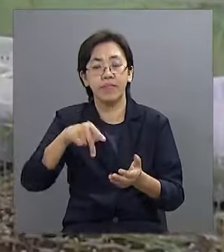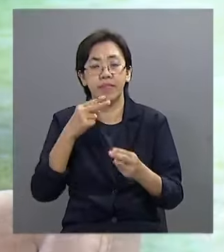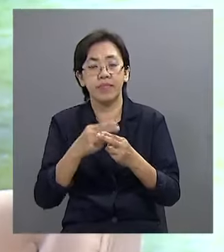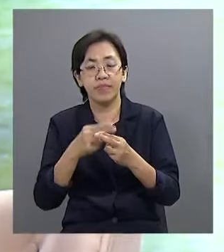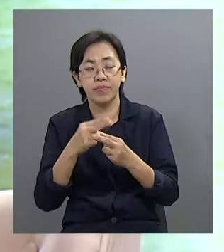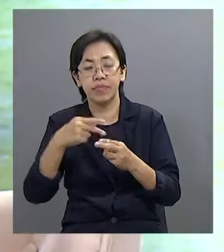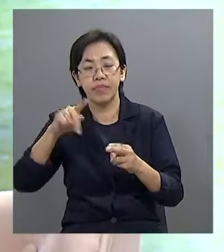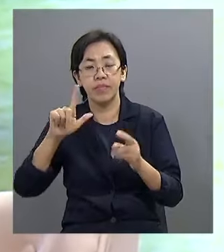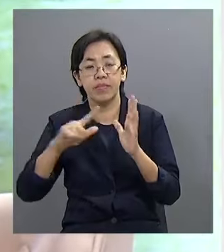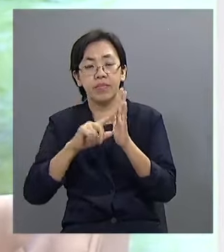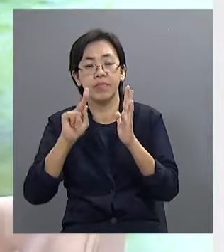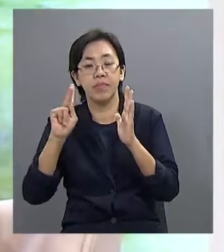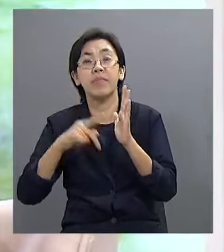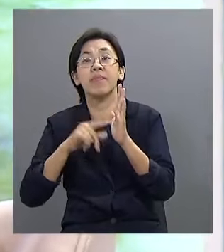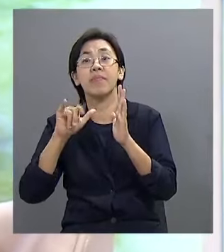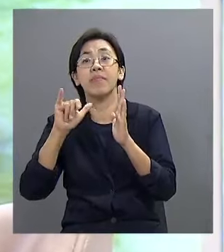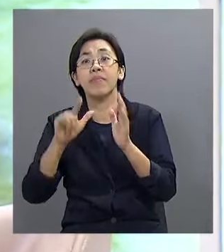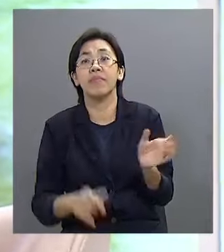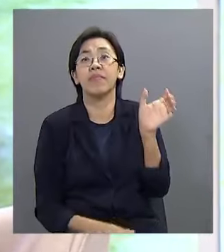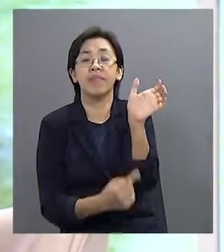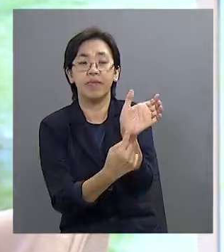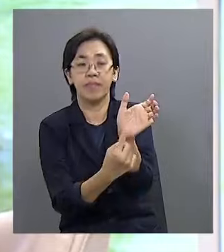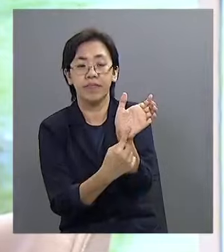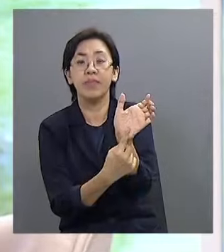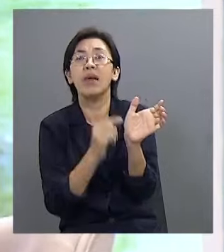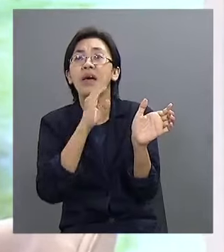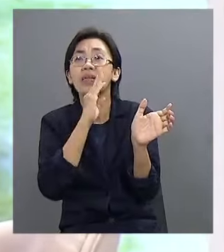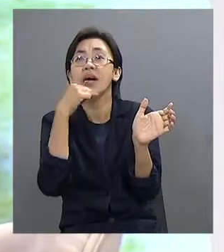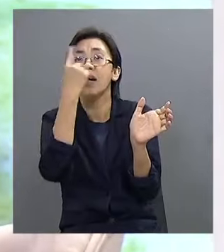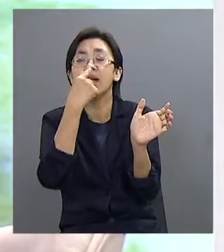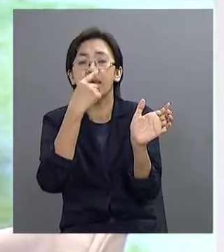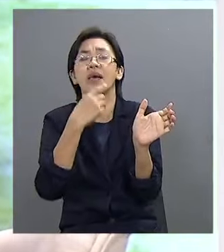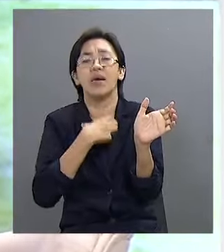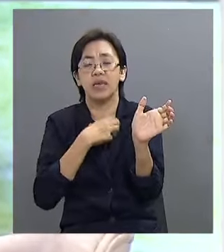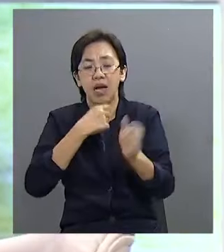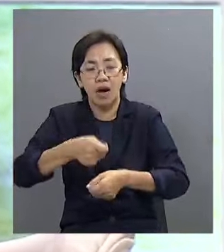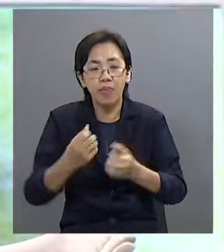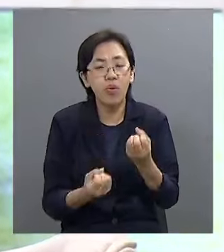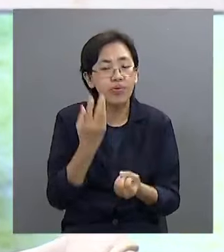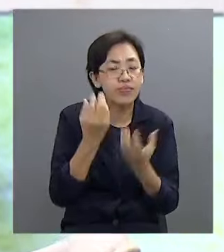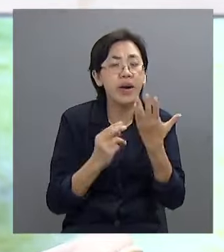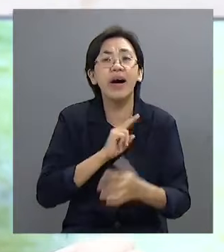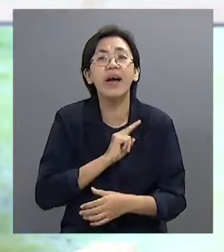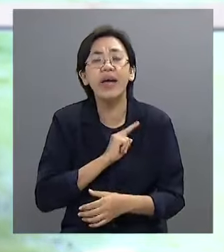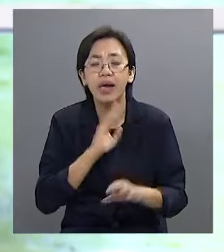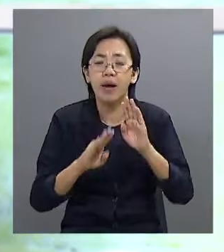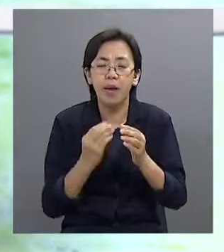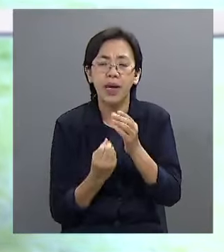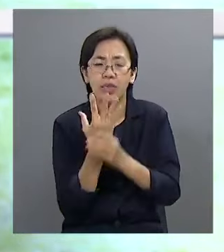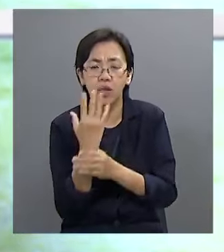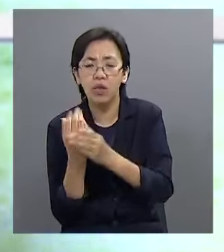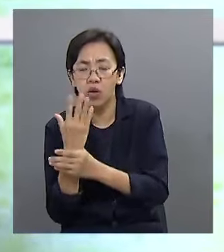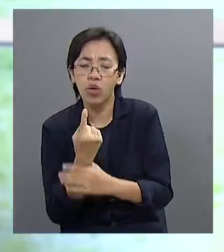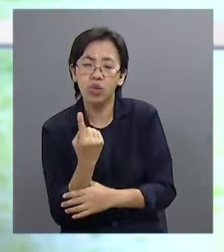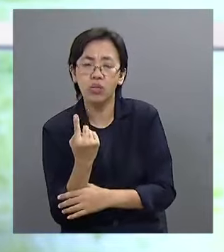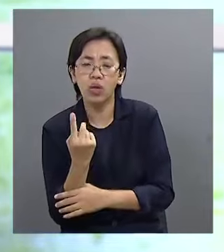ตาของแอปพลิเคชันปลูกกันนะคะสำหรับคุณผู้ชมท่านไหนที่ปลูกในเรื่องของการใช้งานในครัวเรือนอาจจะประมาณสักต้น2ต้นนะคุณผู้ชมสามารถที่จะจ